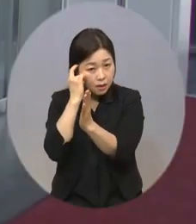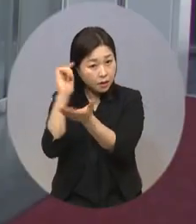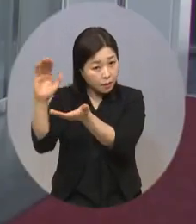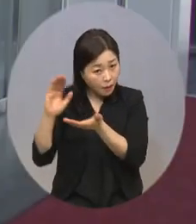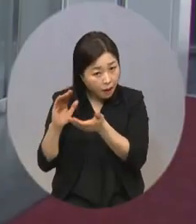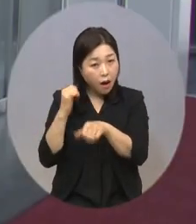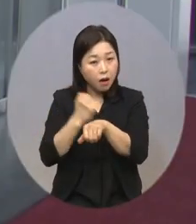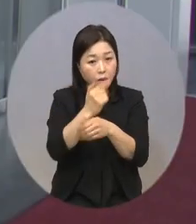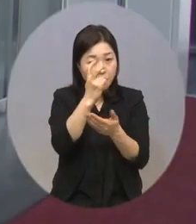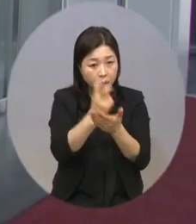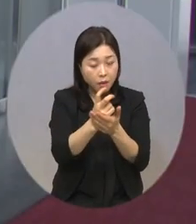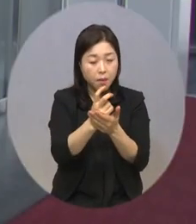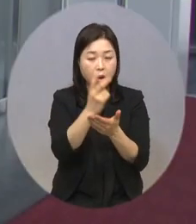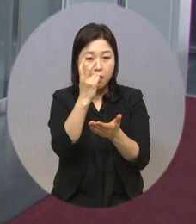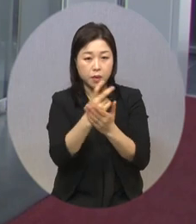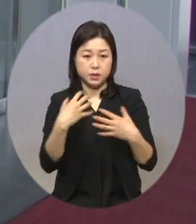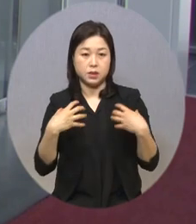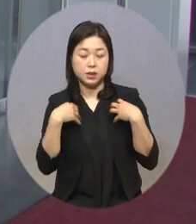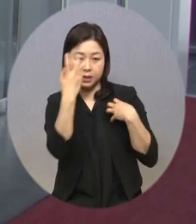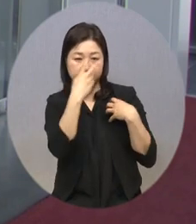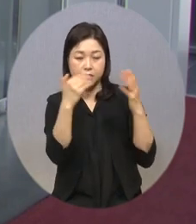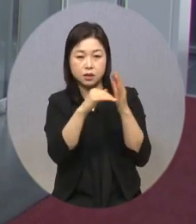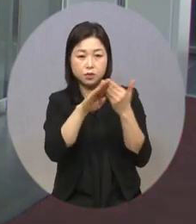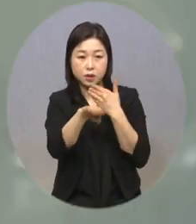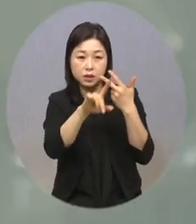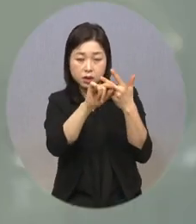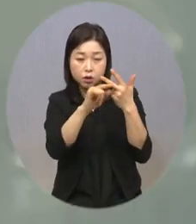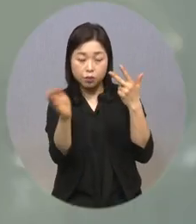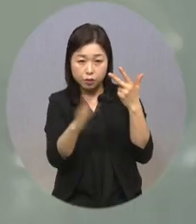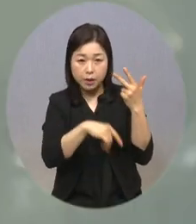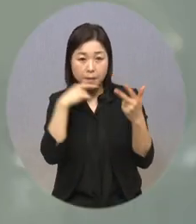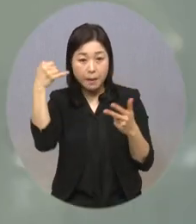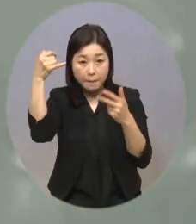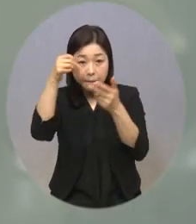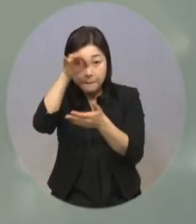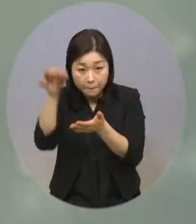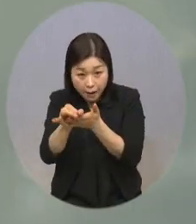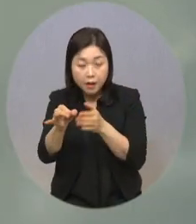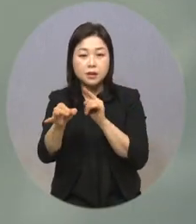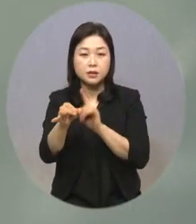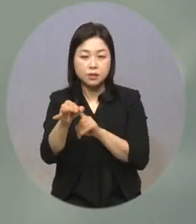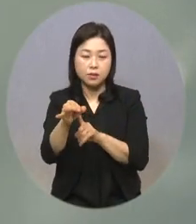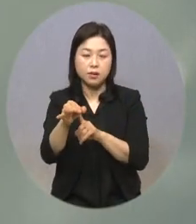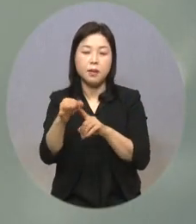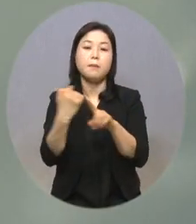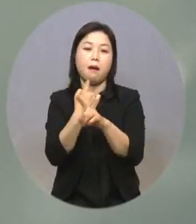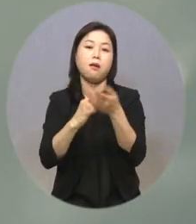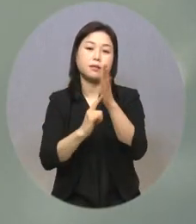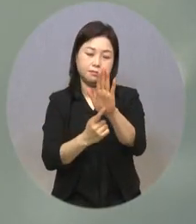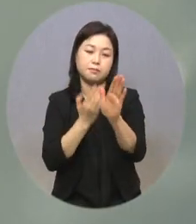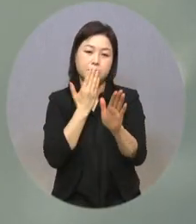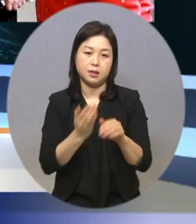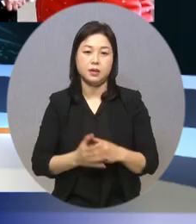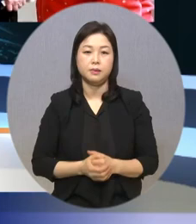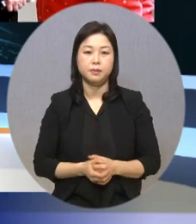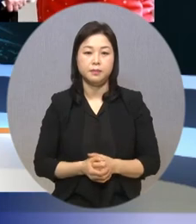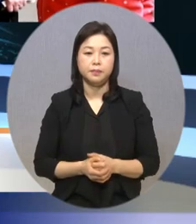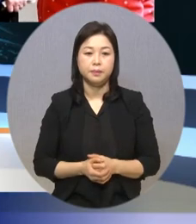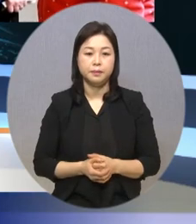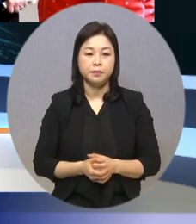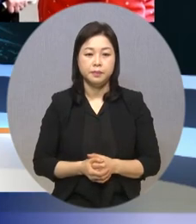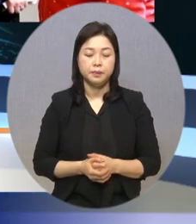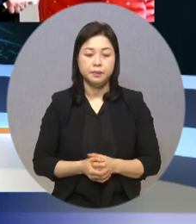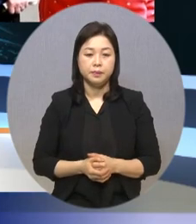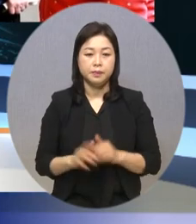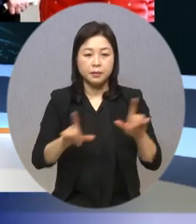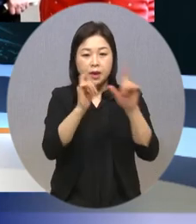심사를 거쳐 오는 7월부터 전환 대출을 시행할 예정입니다. 복지TV 뉴스 이가연입니다.